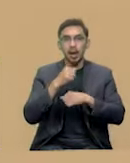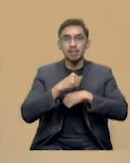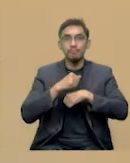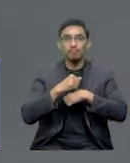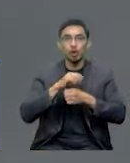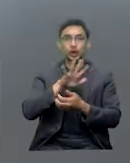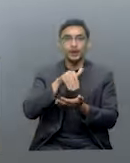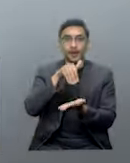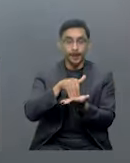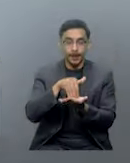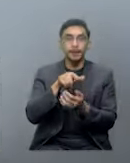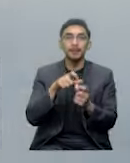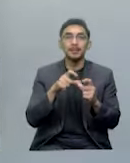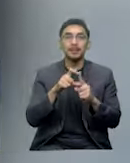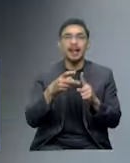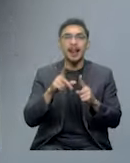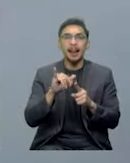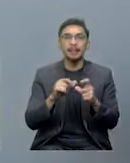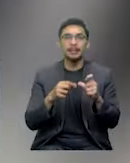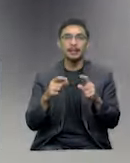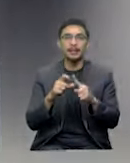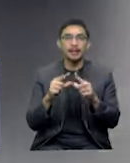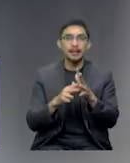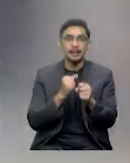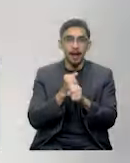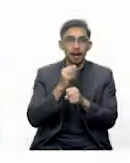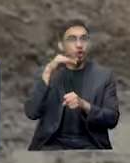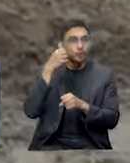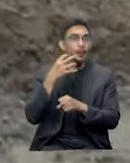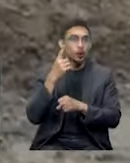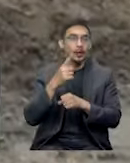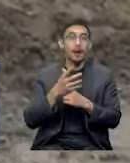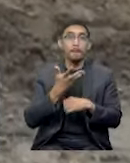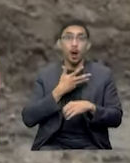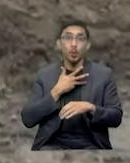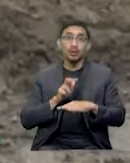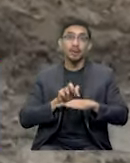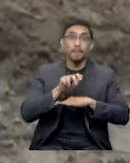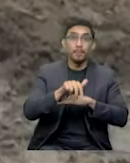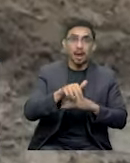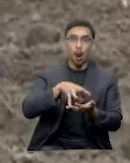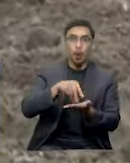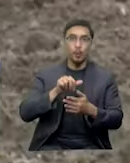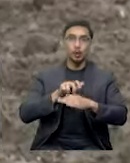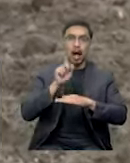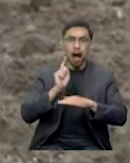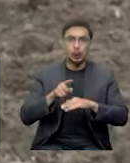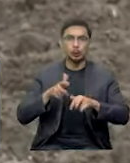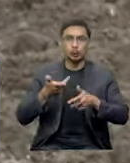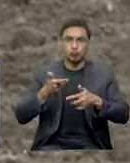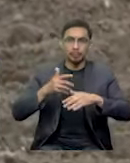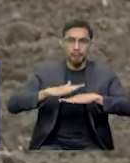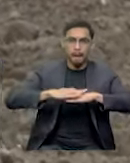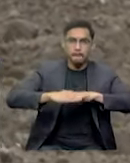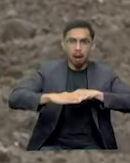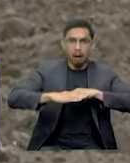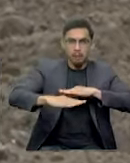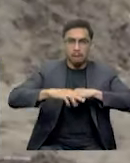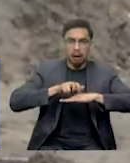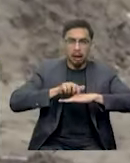Sumut Sport Center, Deli Serdang, Sumatera Utara. Untuk menyeberangi kubangan lumpur, para atlet melewati sebilah papan agar tidak